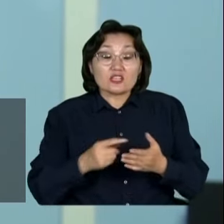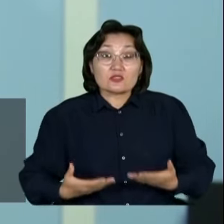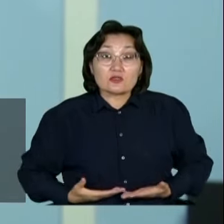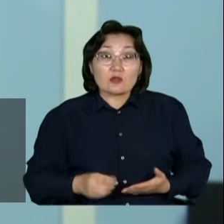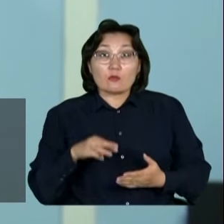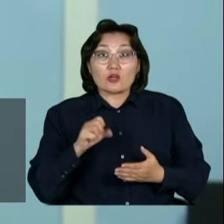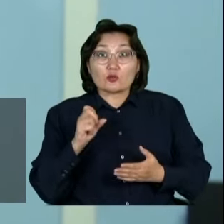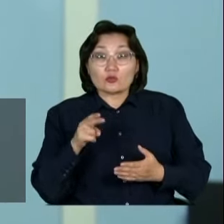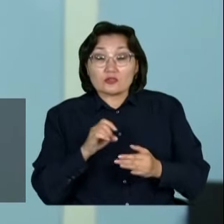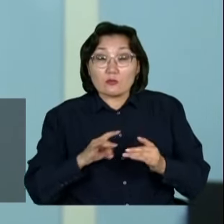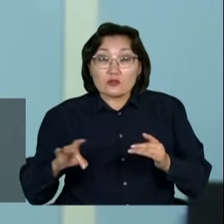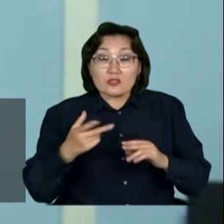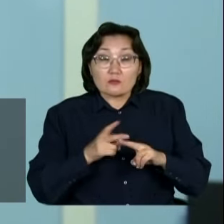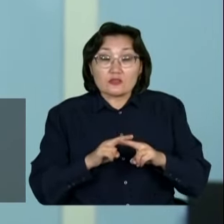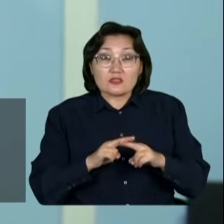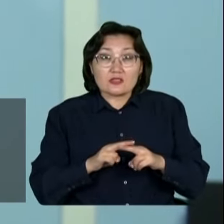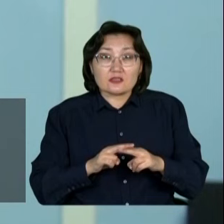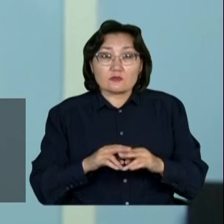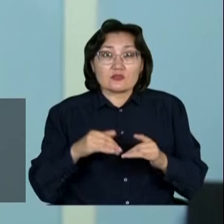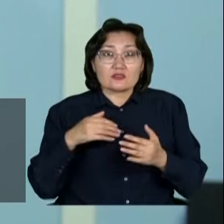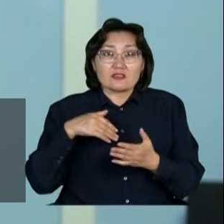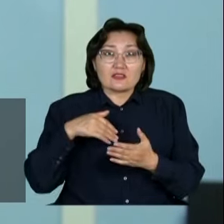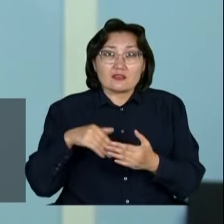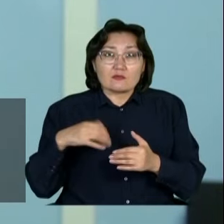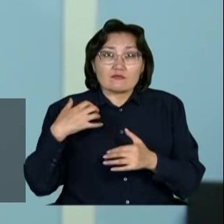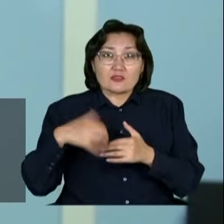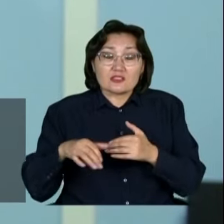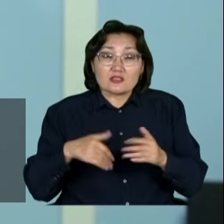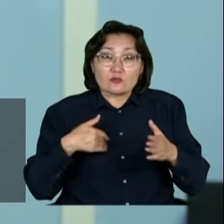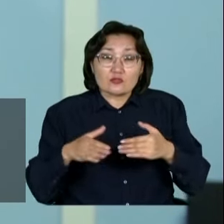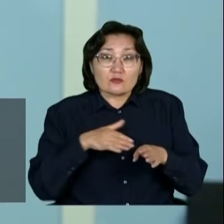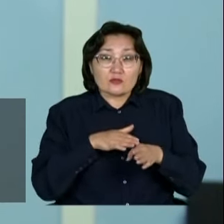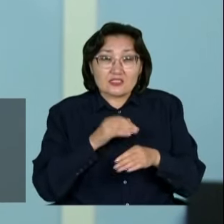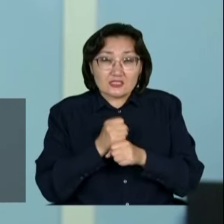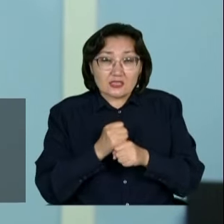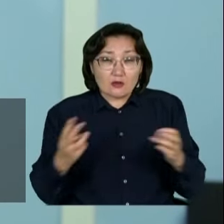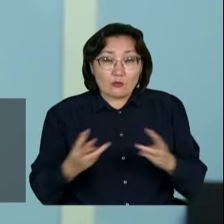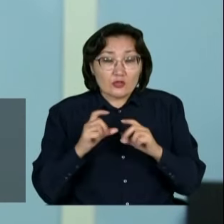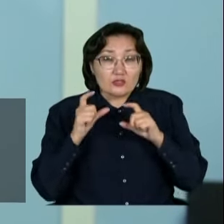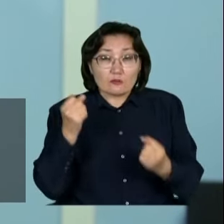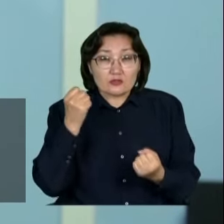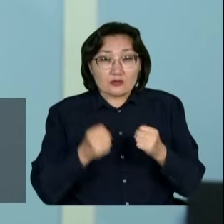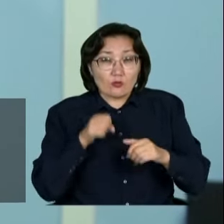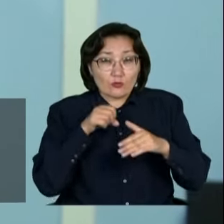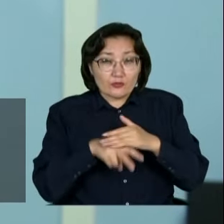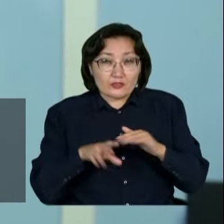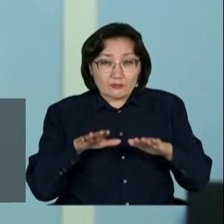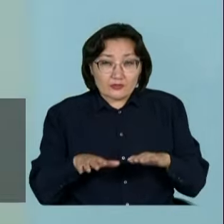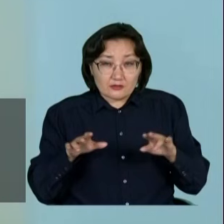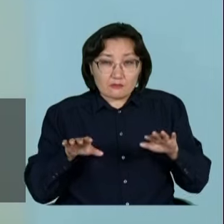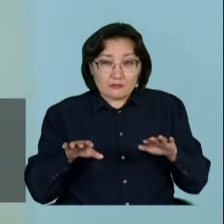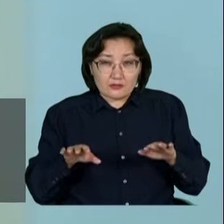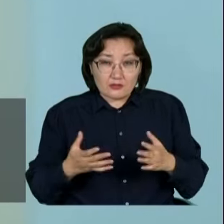житель Мартукского района, который из личных неприязненных отношений совершил поджог автомашины и скрылся с места совершения